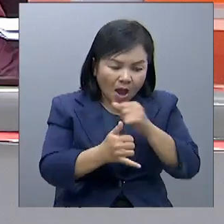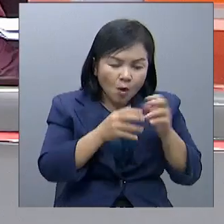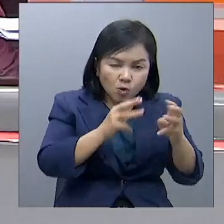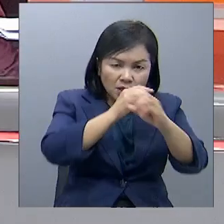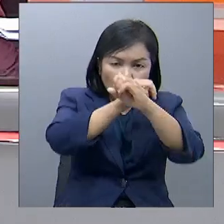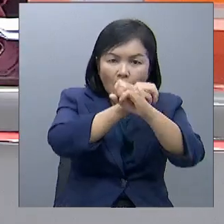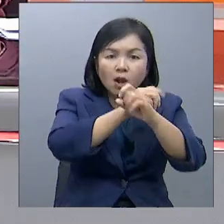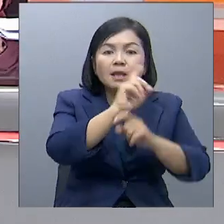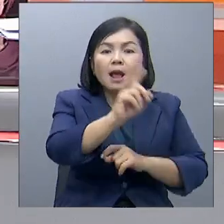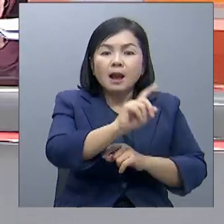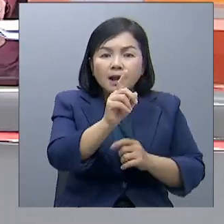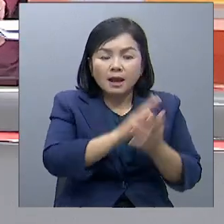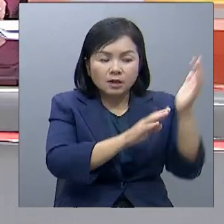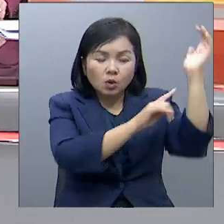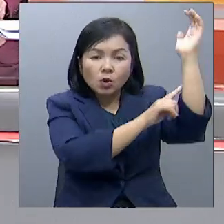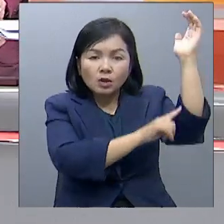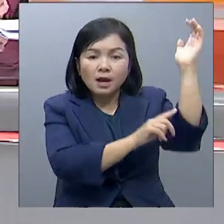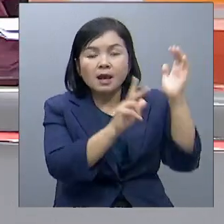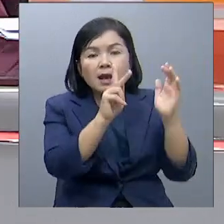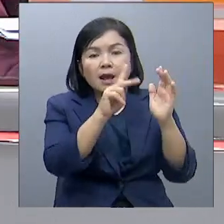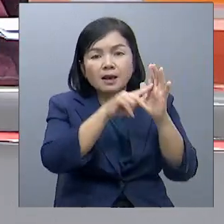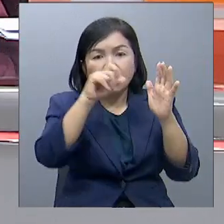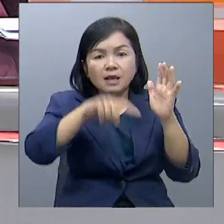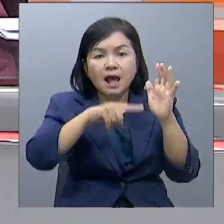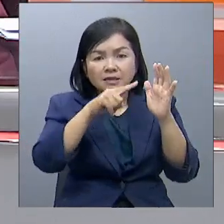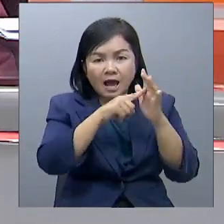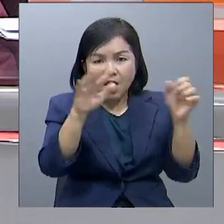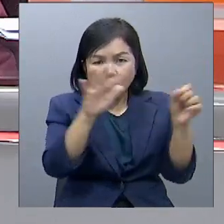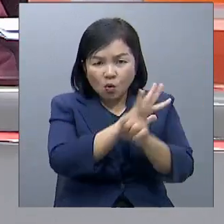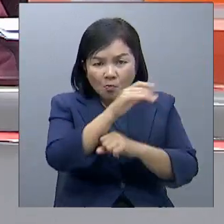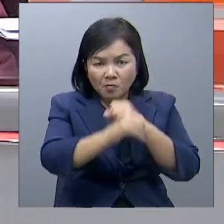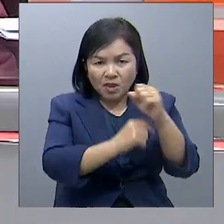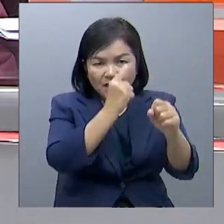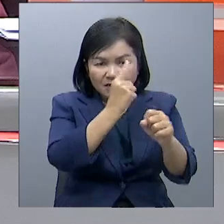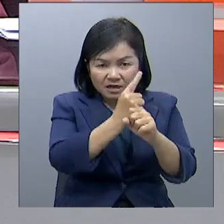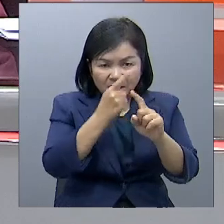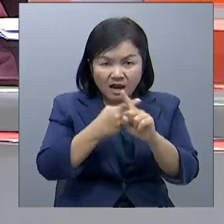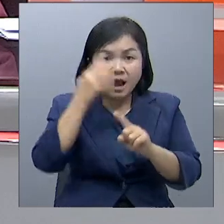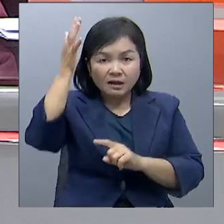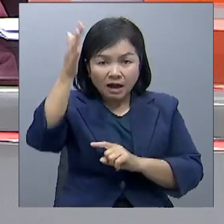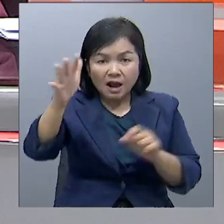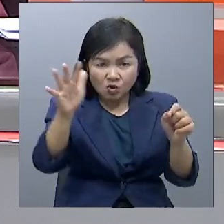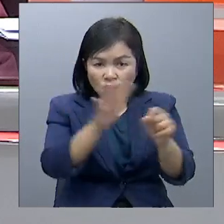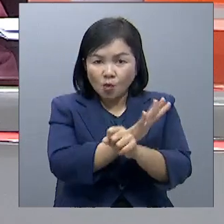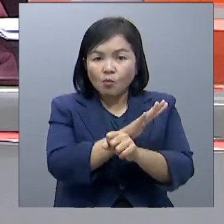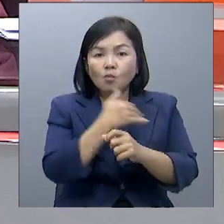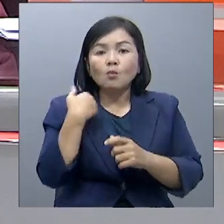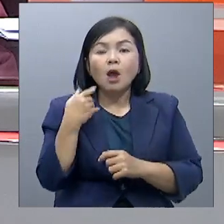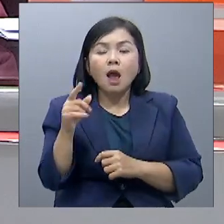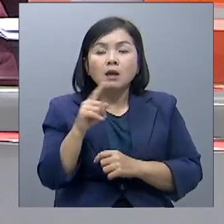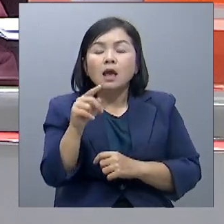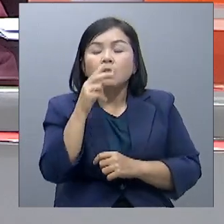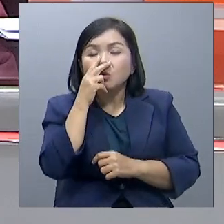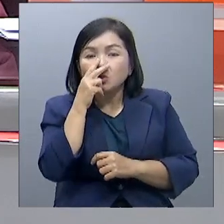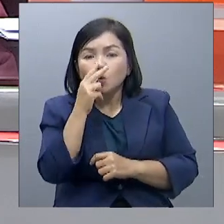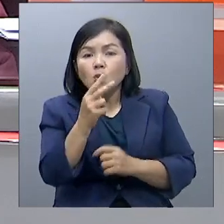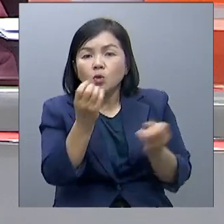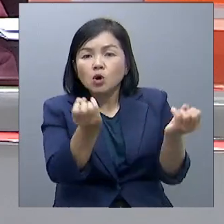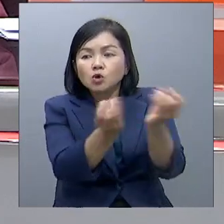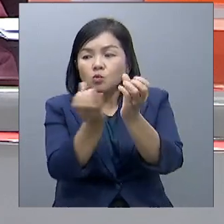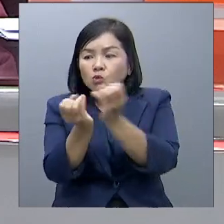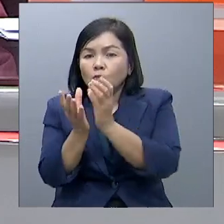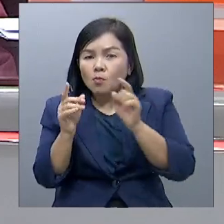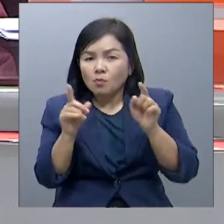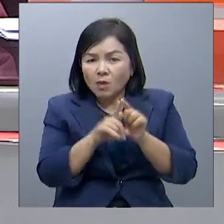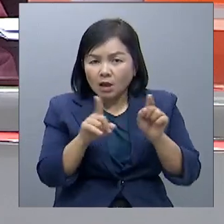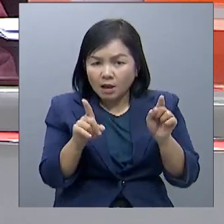สงครามในกาซ่าดำเนินมาจะครบ 1ปีในเดือนหน้านี้แล้วค่ะและยังคงต้องมองอีกจุดนึงที่สถานการณ์รุนแรงไม่แพ้กันก็